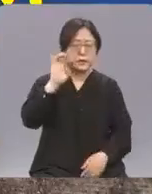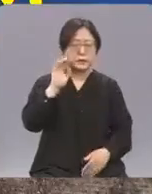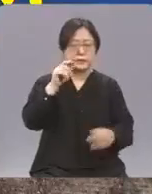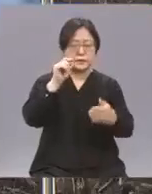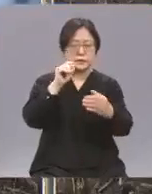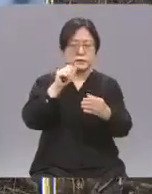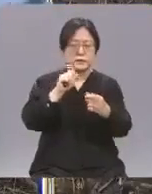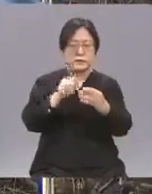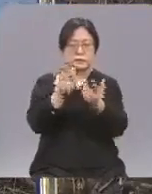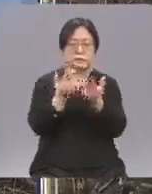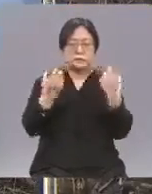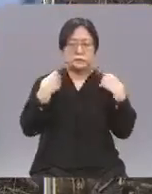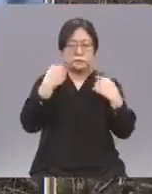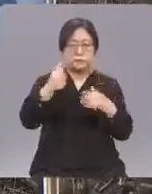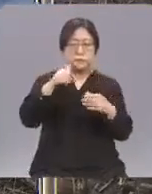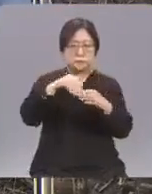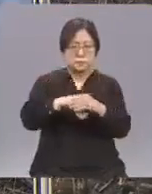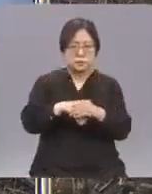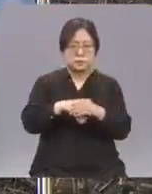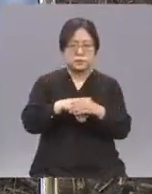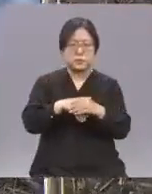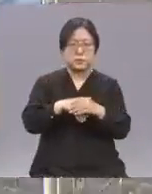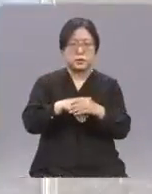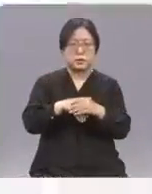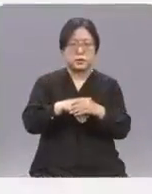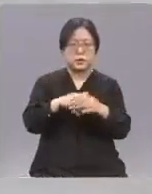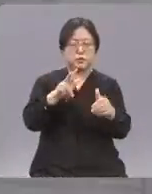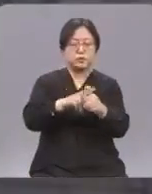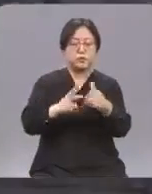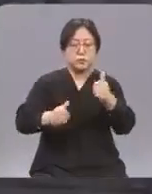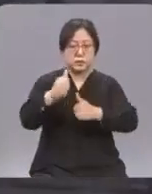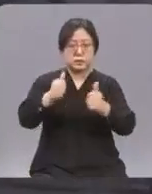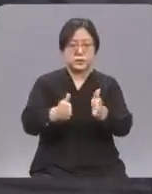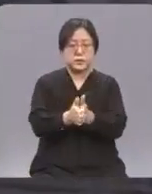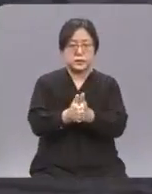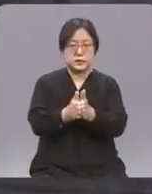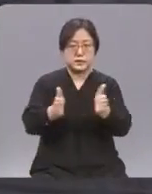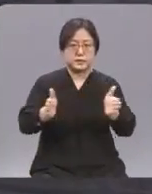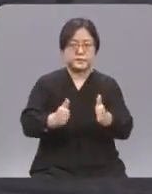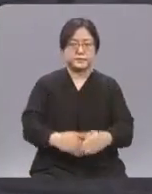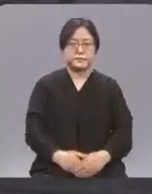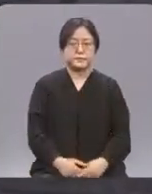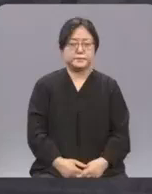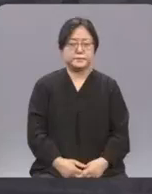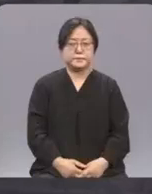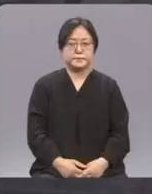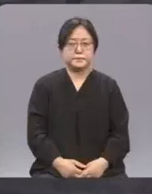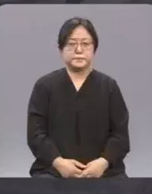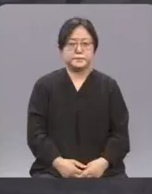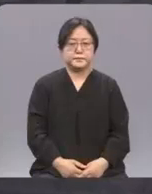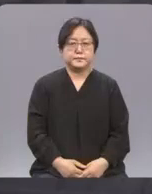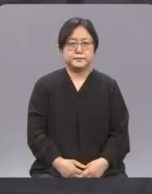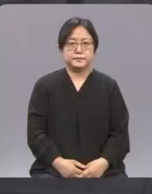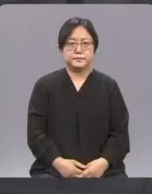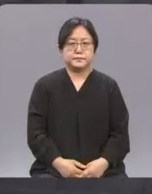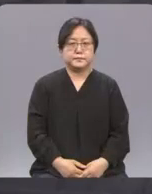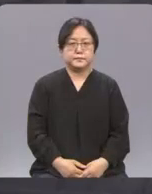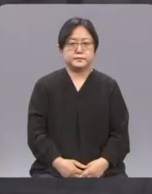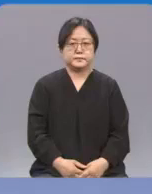상황에서 광주 북구청장 선거는 사실상 본선 경쟁이 시작됐습니다. KBS 뉴스 유승룡입니다.